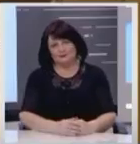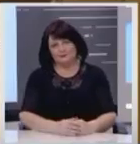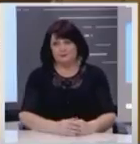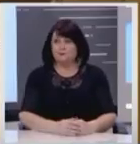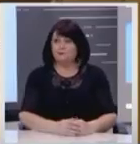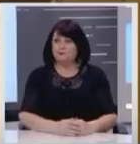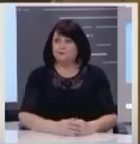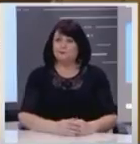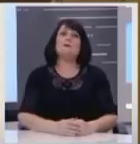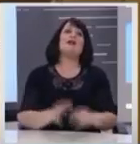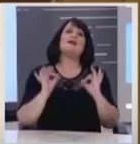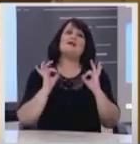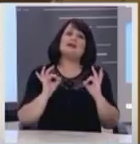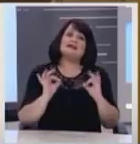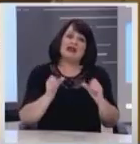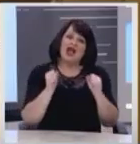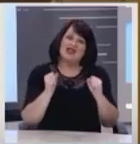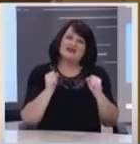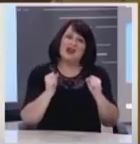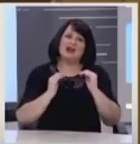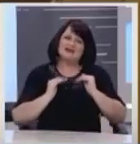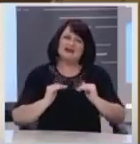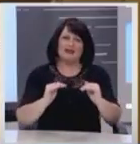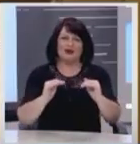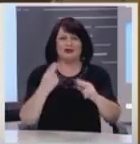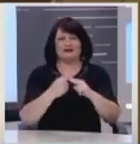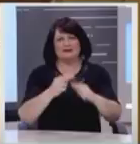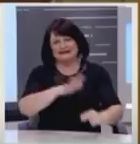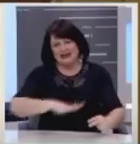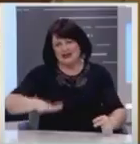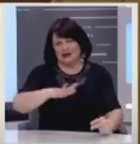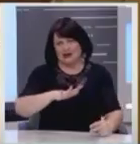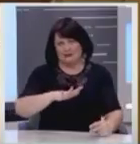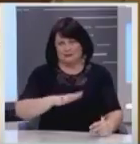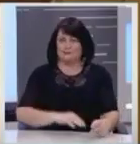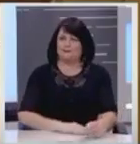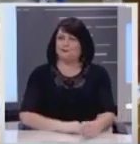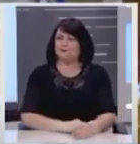βεβαίως τη σημασία και για την ασφάλεια, τη σταθερότητα στην ευρύτερη περιοχή.